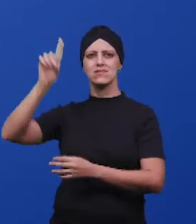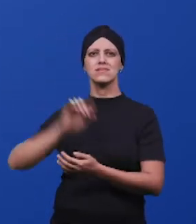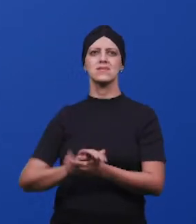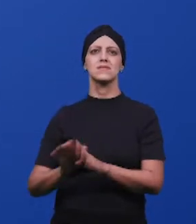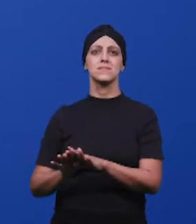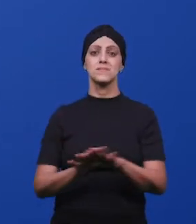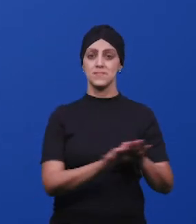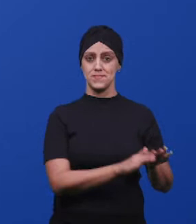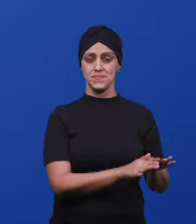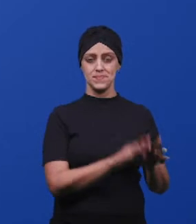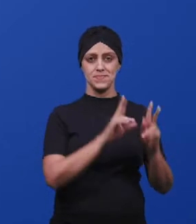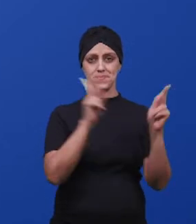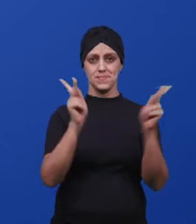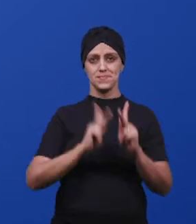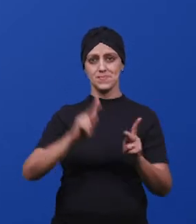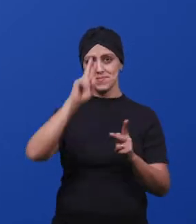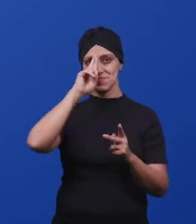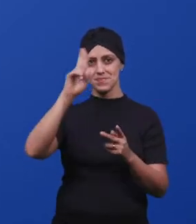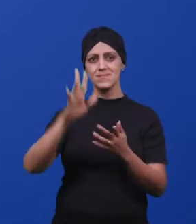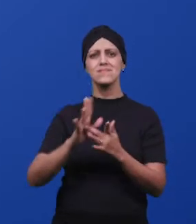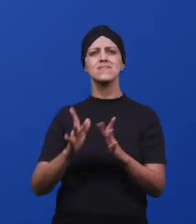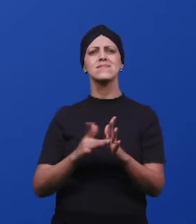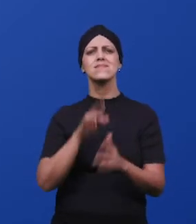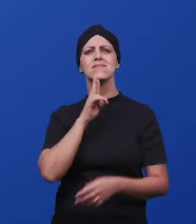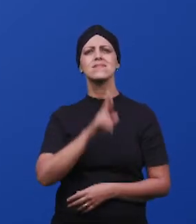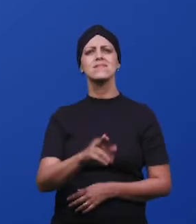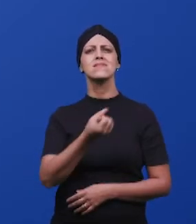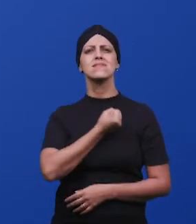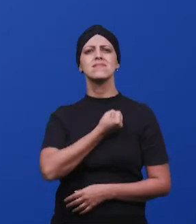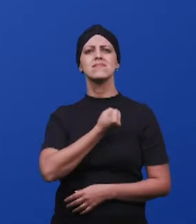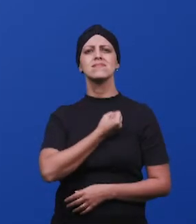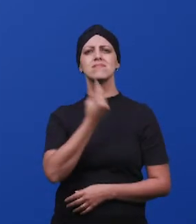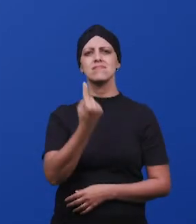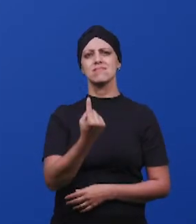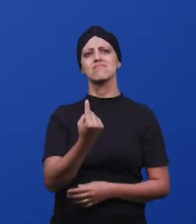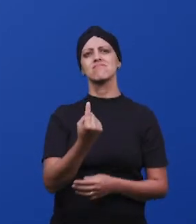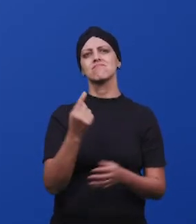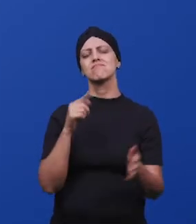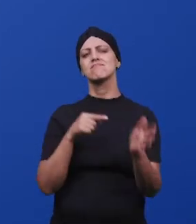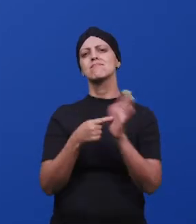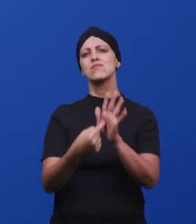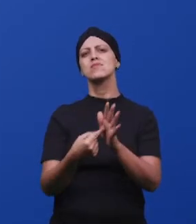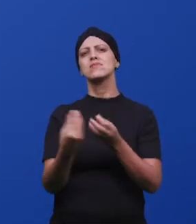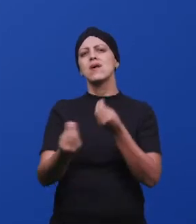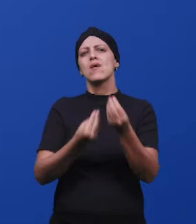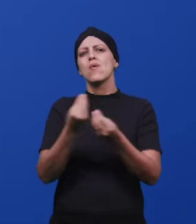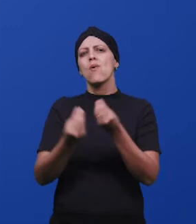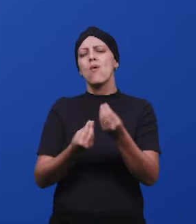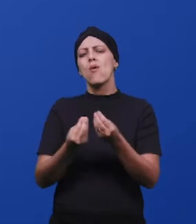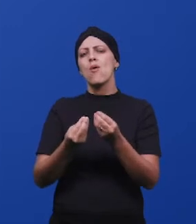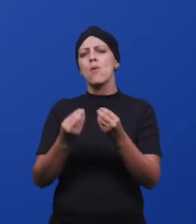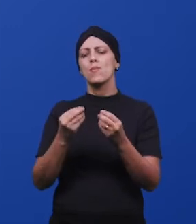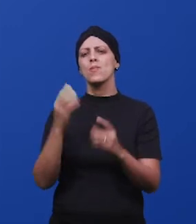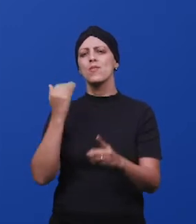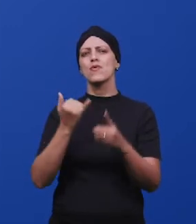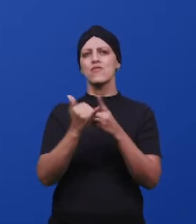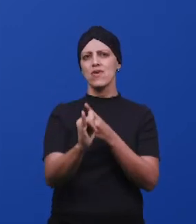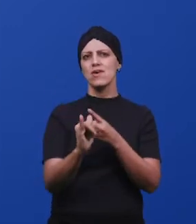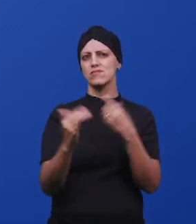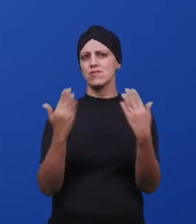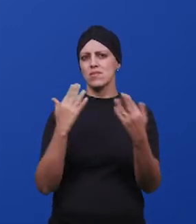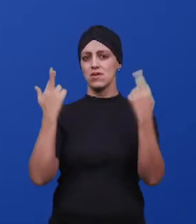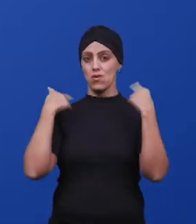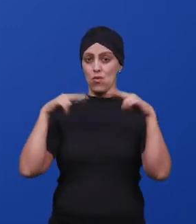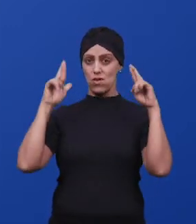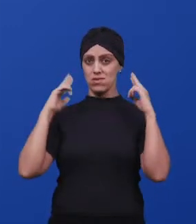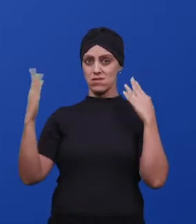nós. La pace del Signore Gesù, fratelli. In risposta alla domanda numero 1, possiamo dire che da un punto di vista profetico l'agnello